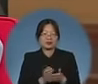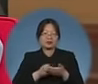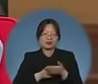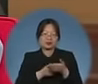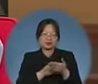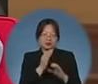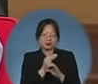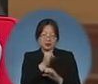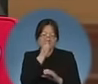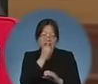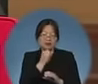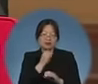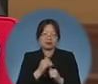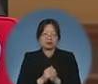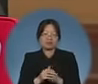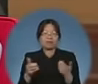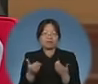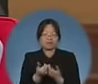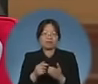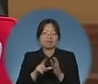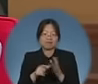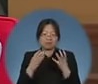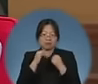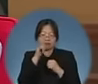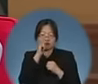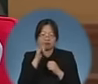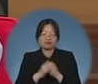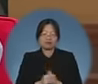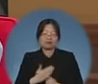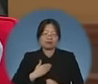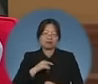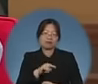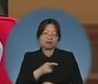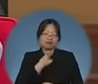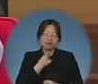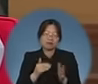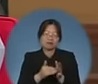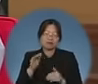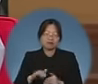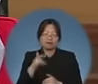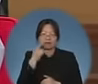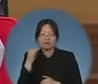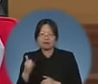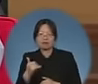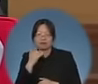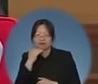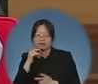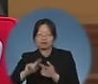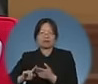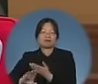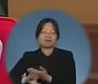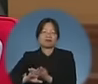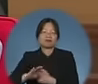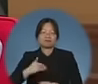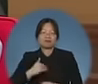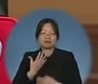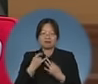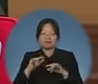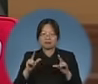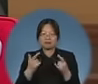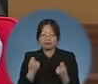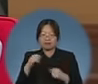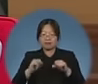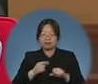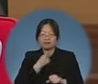요구하는 것이 사실은 충돌될 때가 많잖아요. 그죠? 나는 이걸 하고 싶은데 부모님의 기대는 저거고 나는 주말에 이거 하고